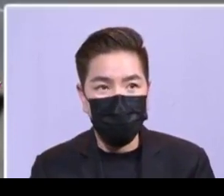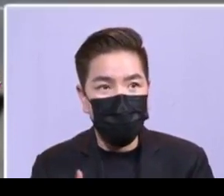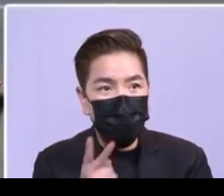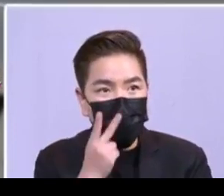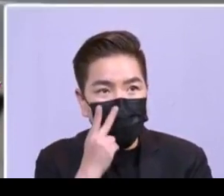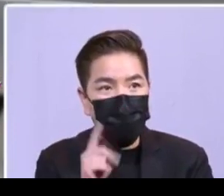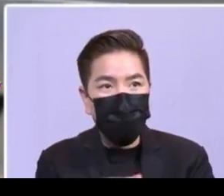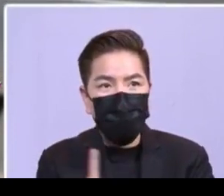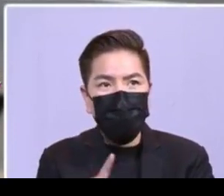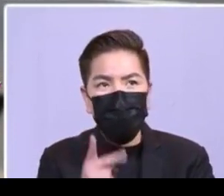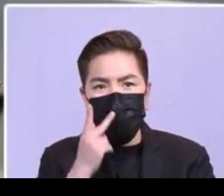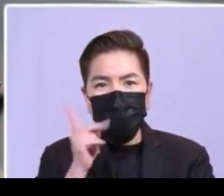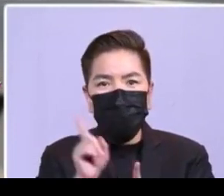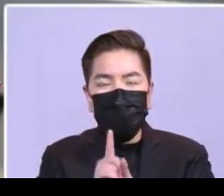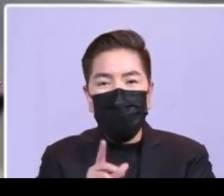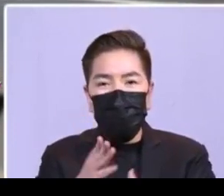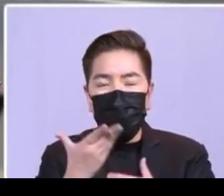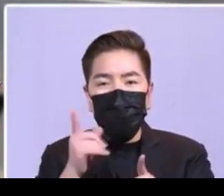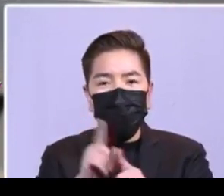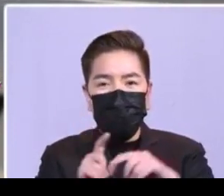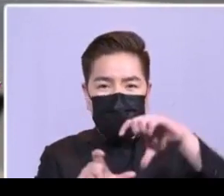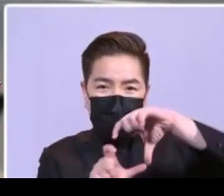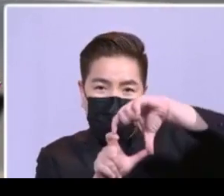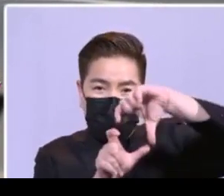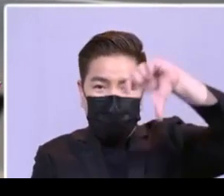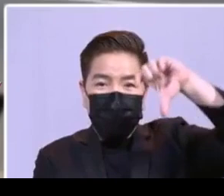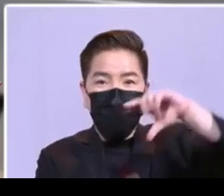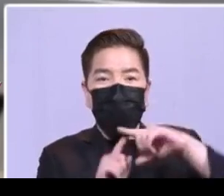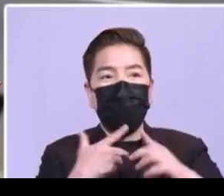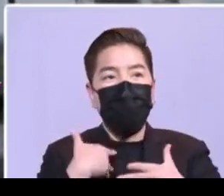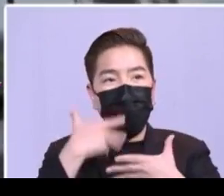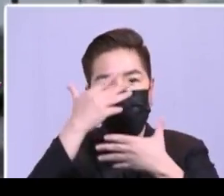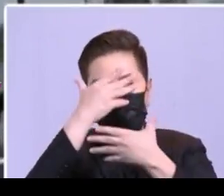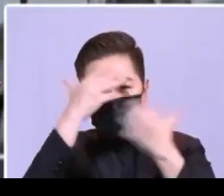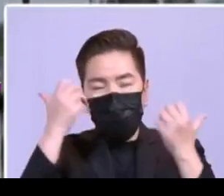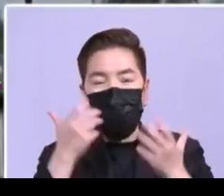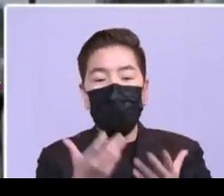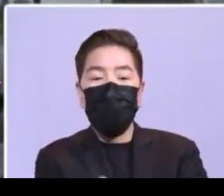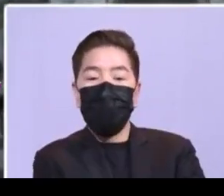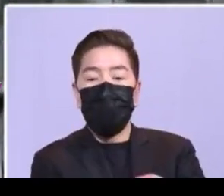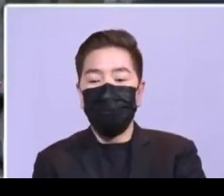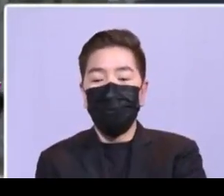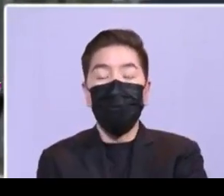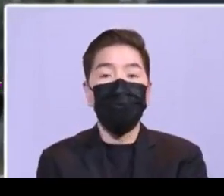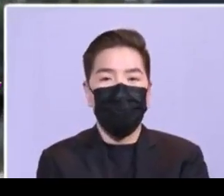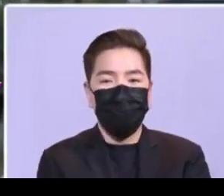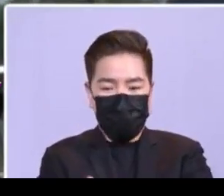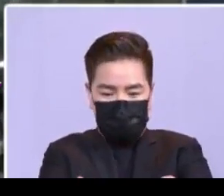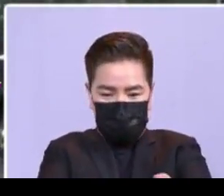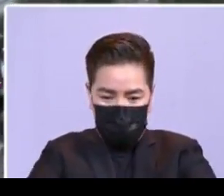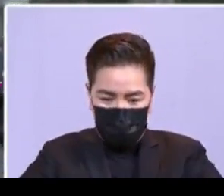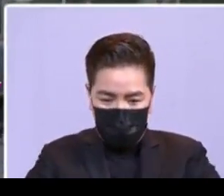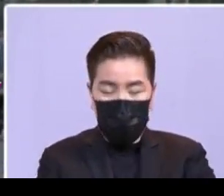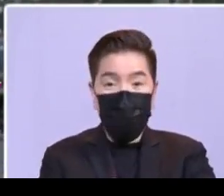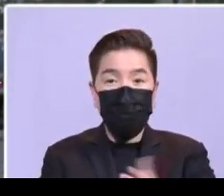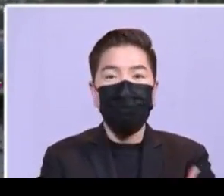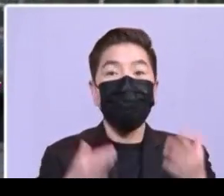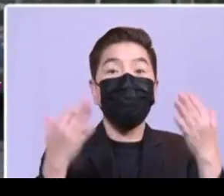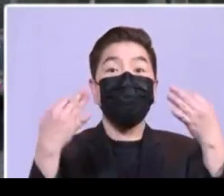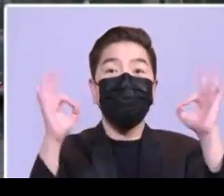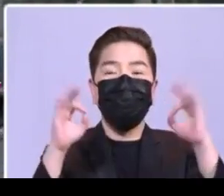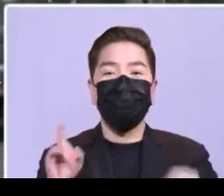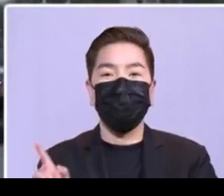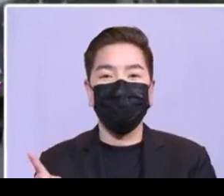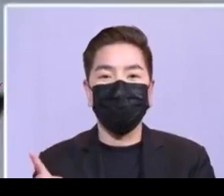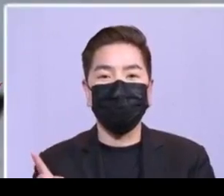อะฮะนี่ฮะเขามีสโลแกนว่าเมาขับรับลงเมาขับรับลงฟรี เออใช่เม